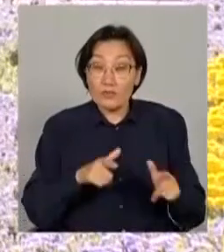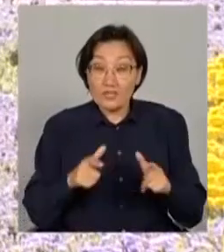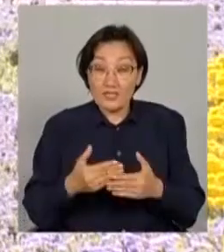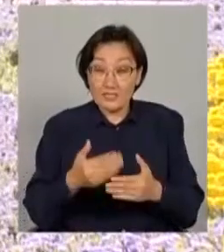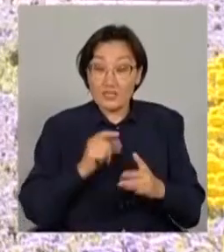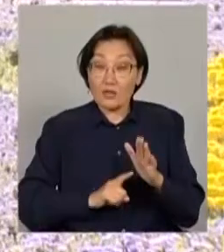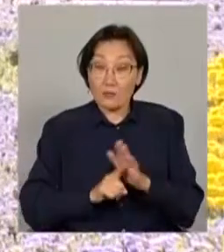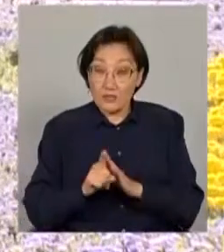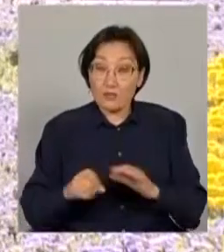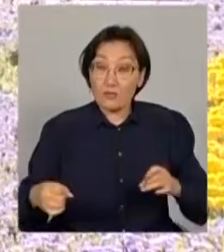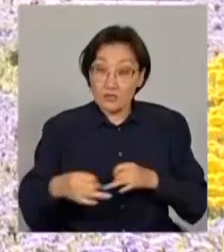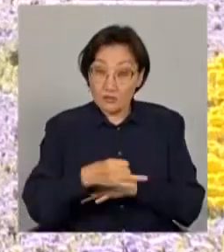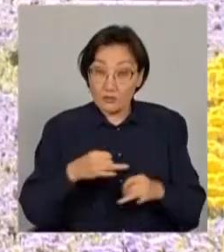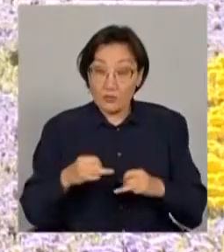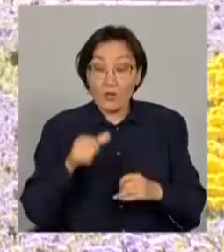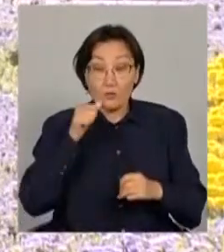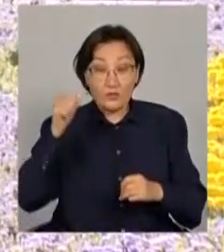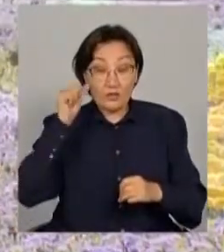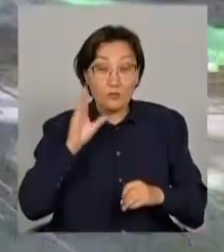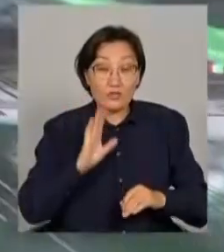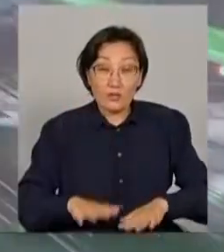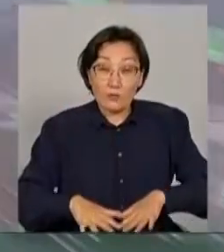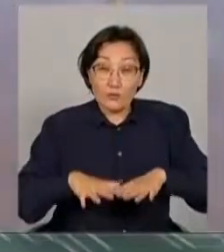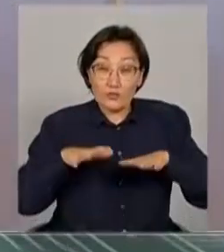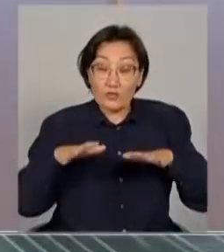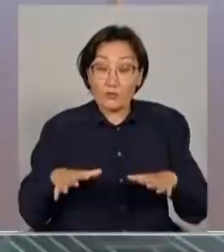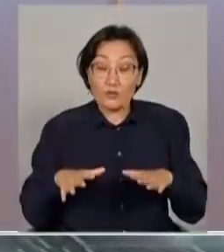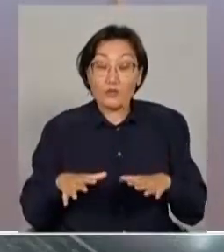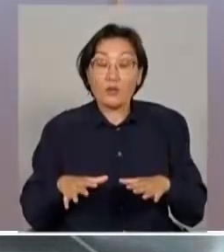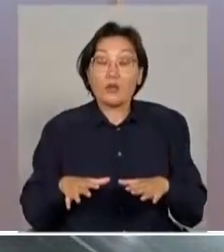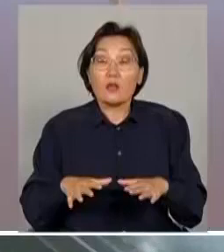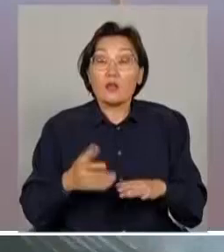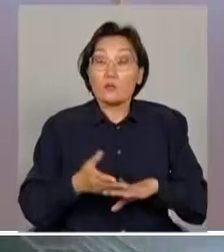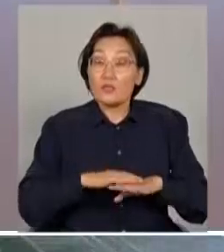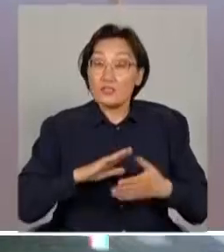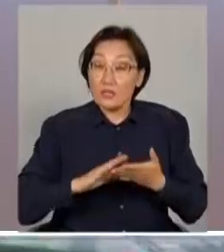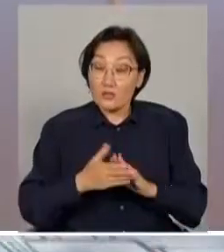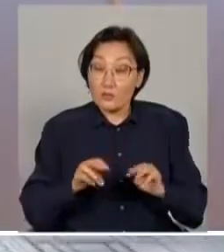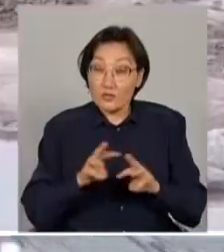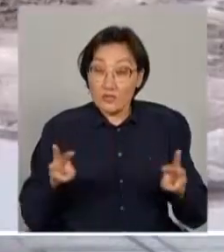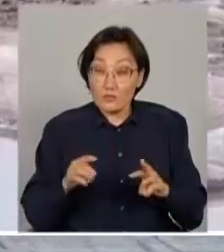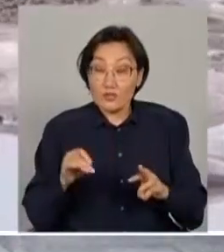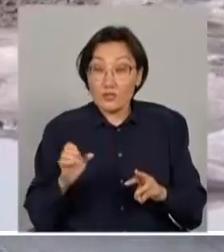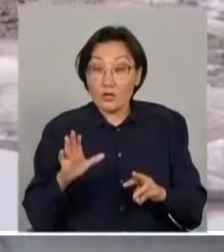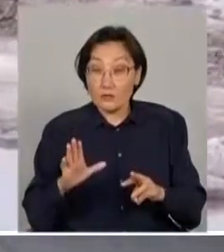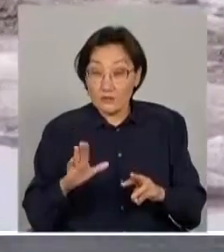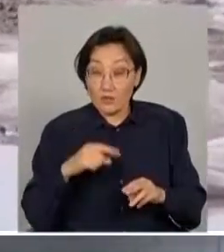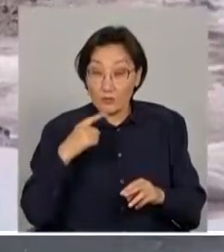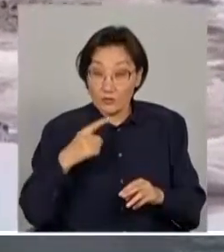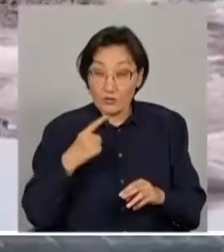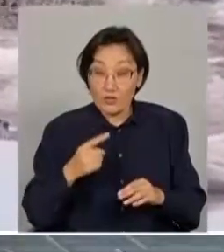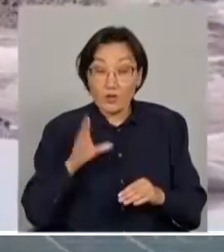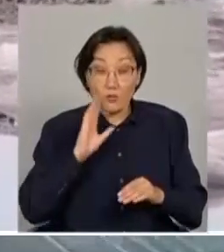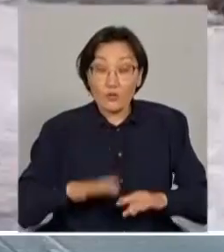ерте бастан пысықтап жатыр. Былтыр болған топан судан сабақ алғанға ұқсайды. Төтенше жағдайлар министрі Сырым Шәріпхановтың айтуынша,